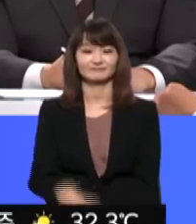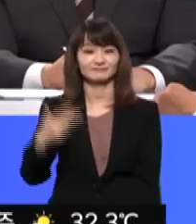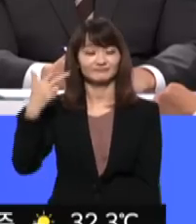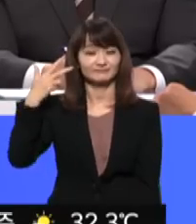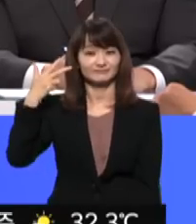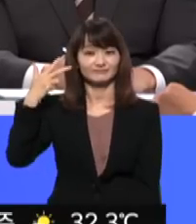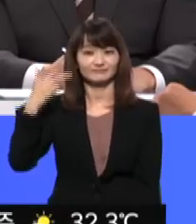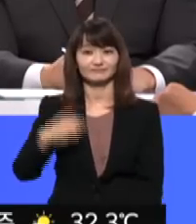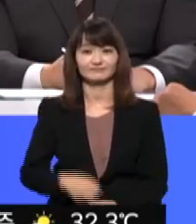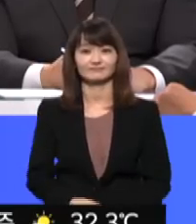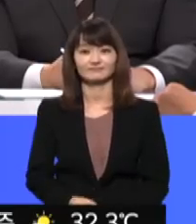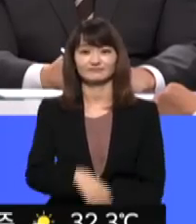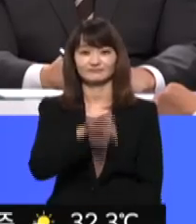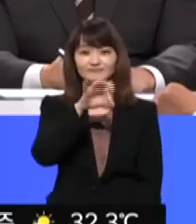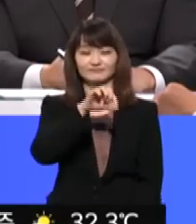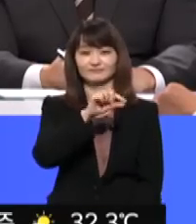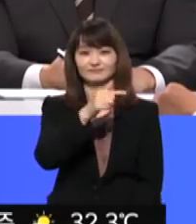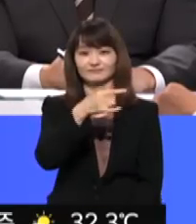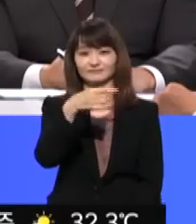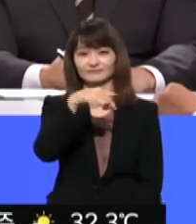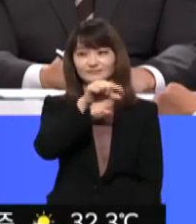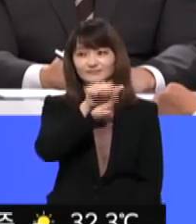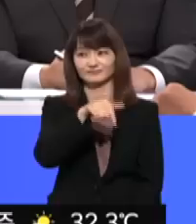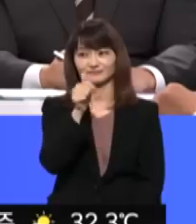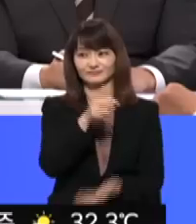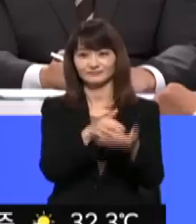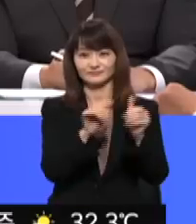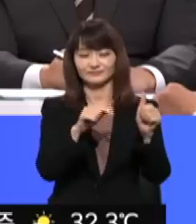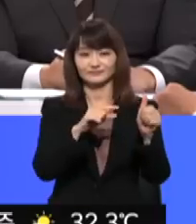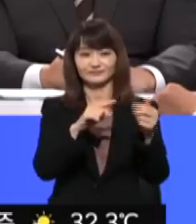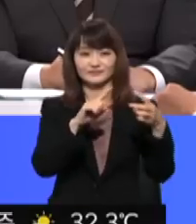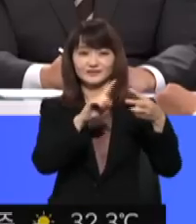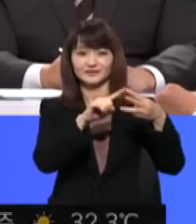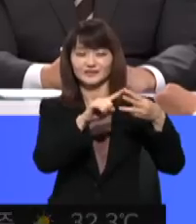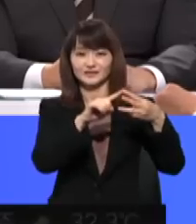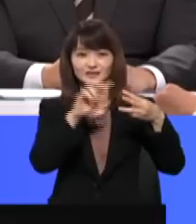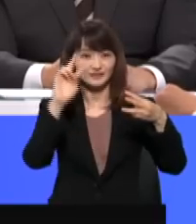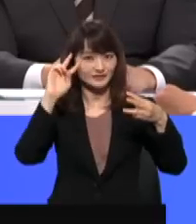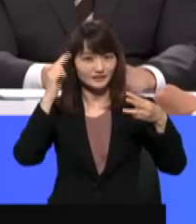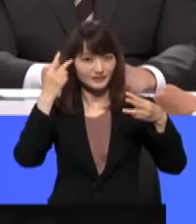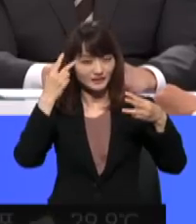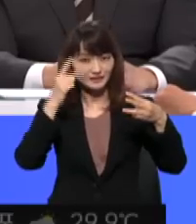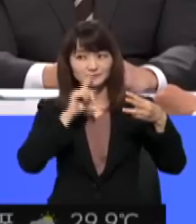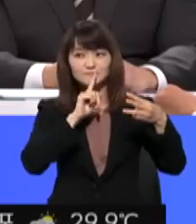지난주에 윤희석 대변인님을 권위성님으로 해서 개딸림으로